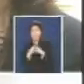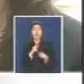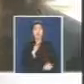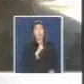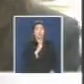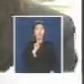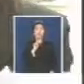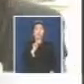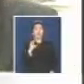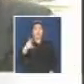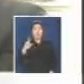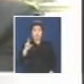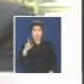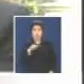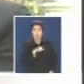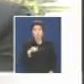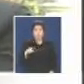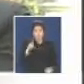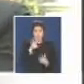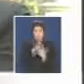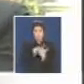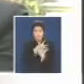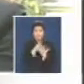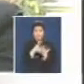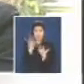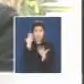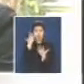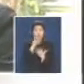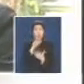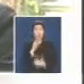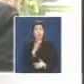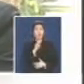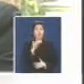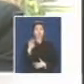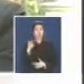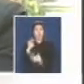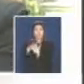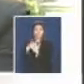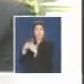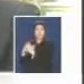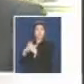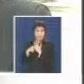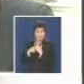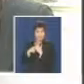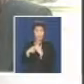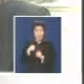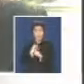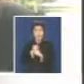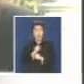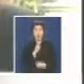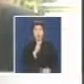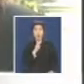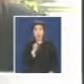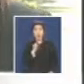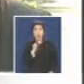คณะนี้นะคะจริงๆแล้วมาสเตอร์แพลนถูกเขียนจากกยน.ถูกไหมคะ ครับ แต่ก